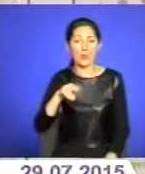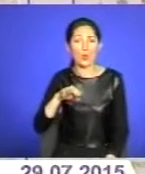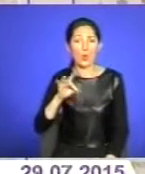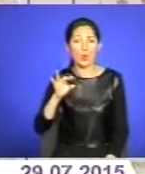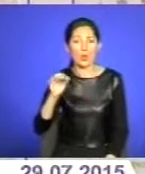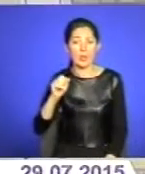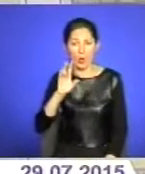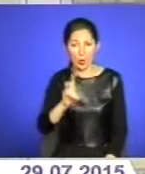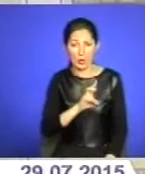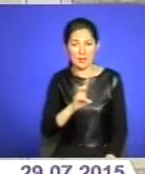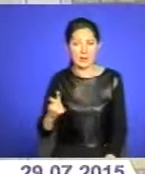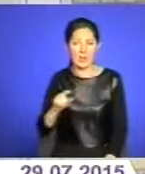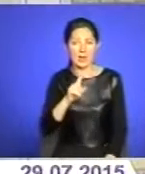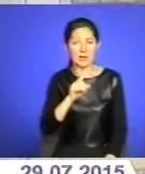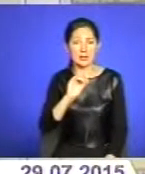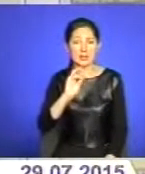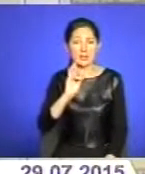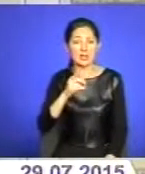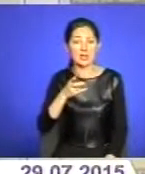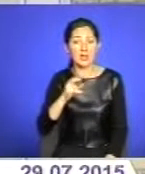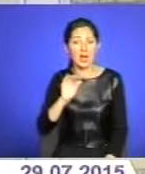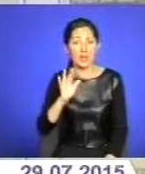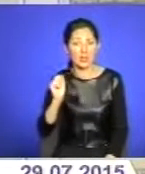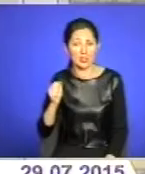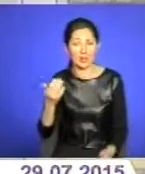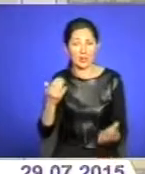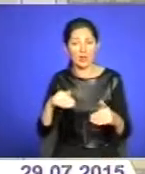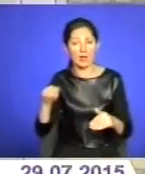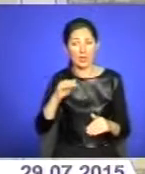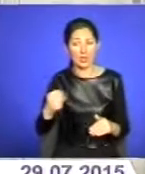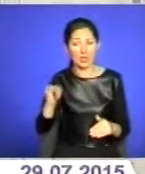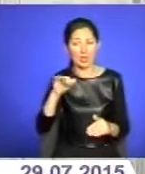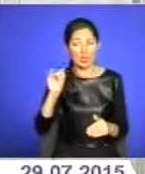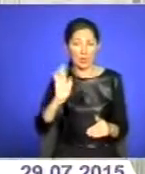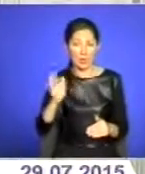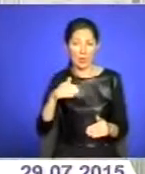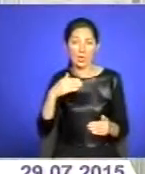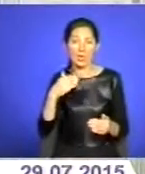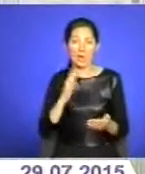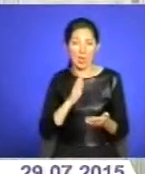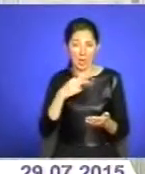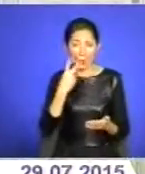Анатолія Зінкевича. Уже в жовтні Василь Дідух представить свої експонати на спеціальній виставці у Львові.